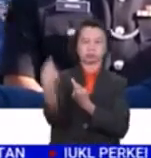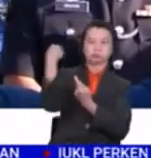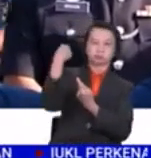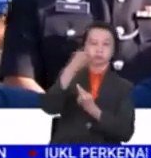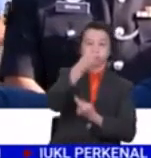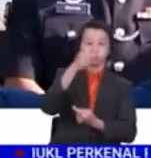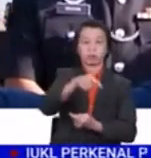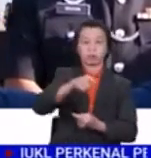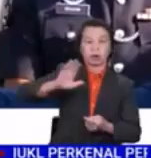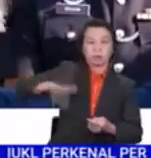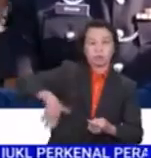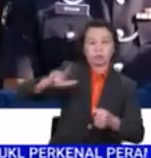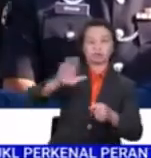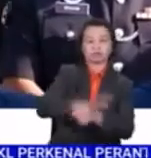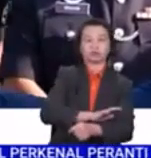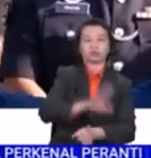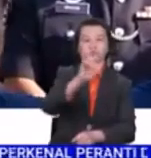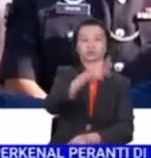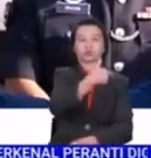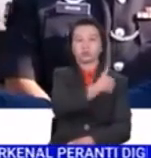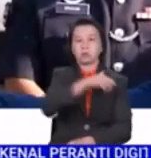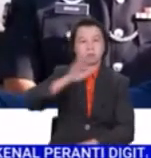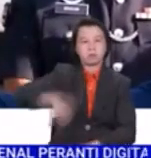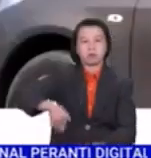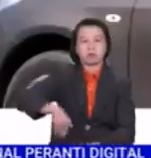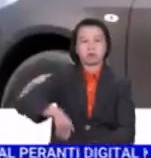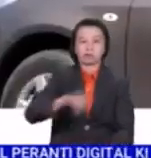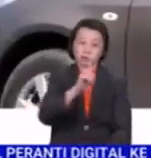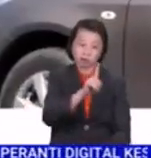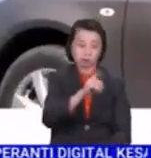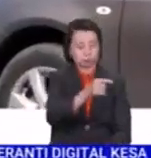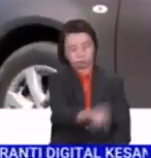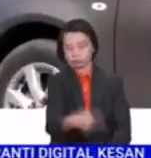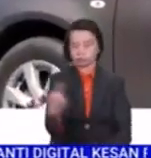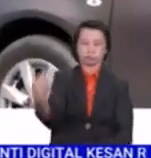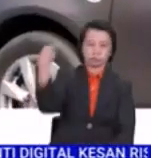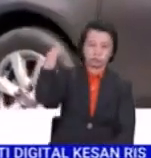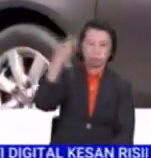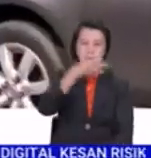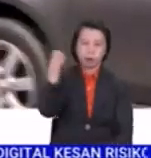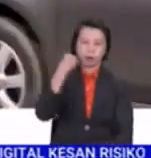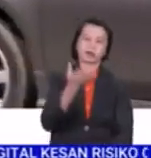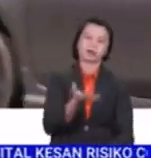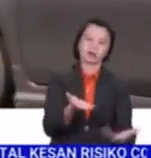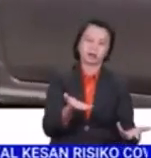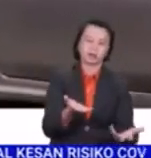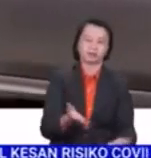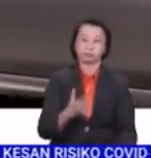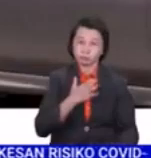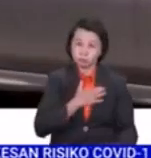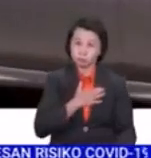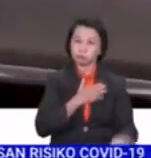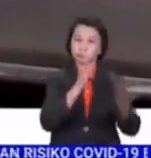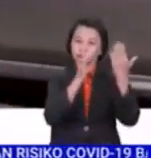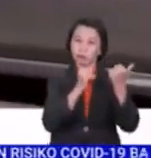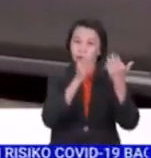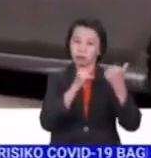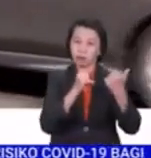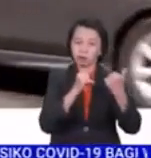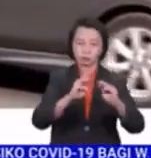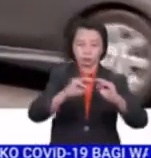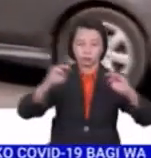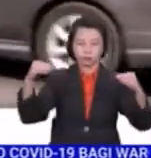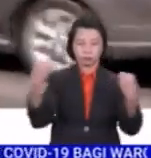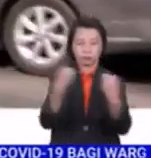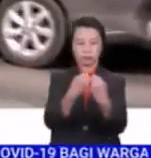dia nih belum lengkap seperti mana arahan kerajaan so harapan saya masyarakat